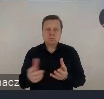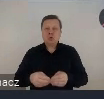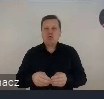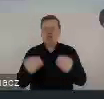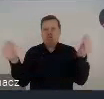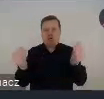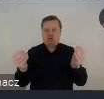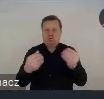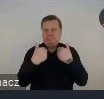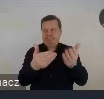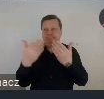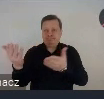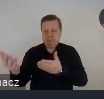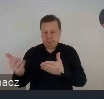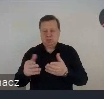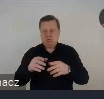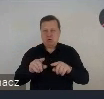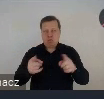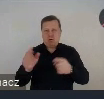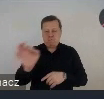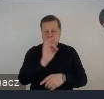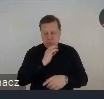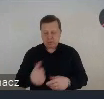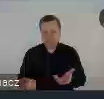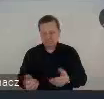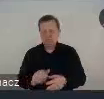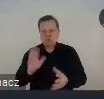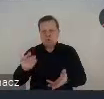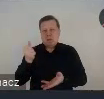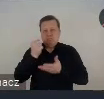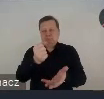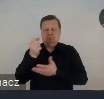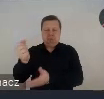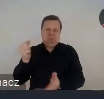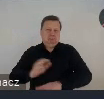rozwojem organizacyjnym organizacji rzemieślniczych, czyli po prostu dofinansowaniami